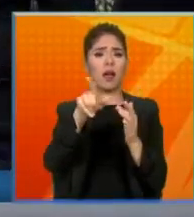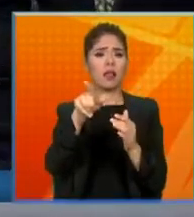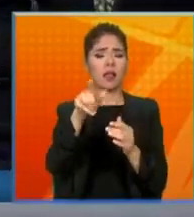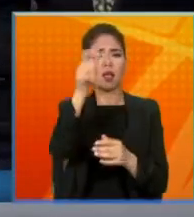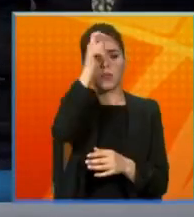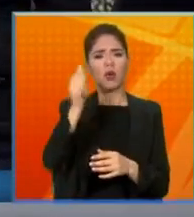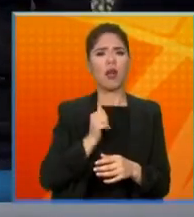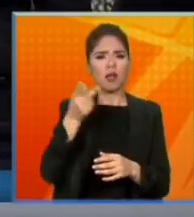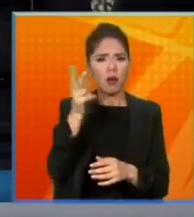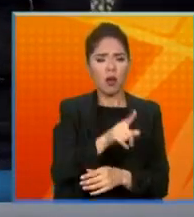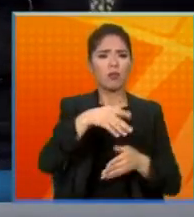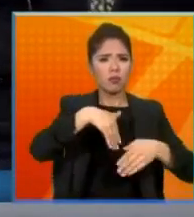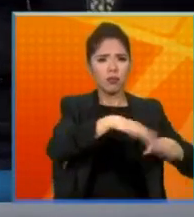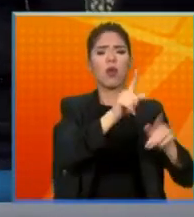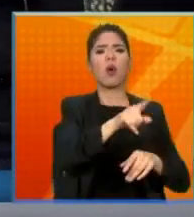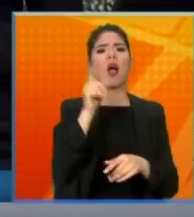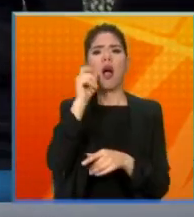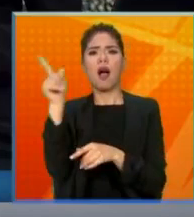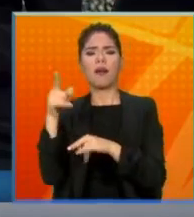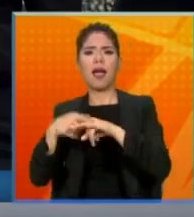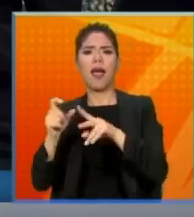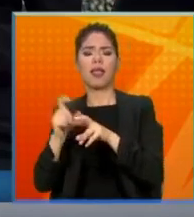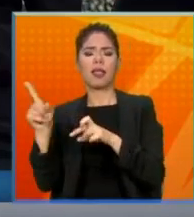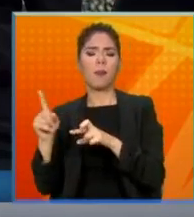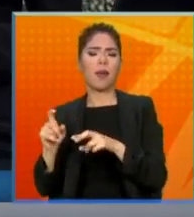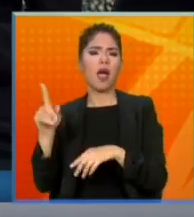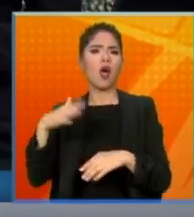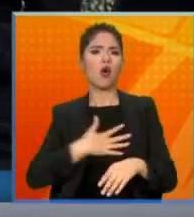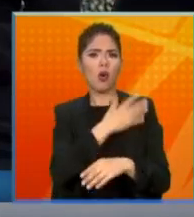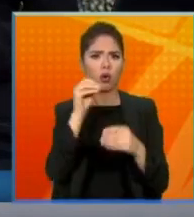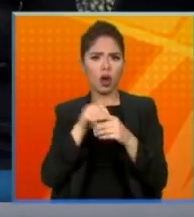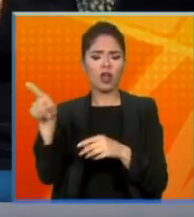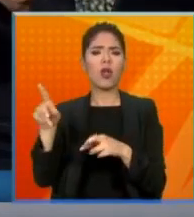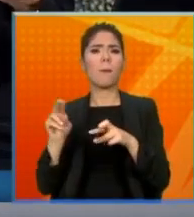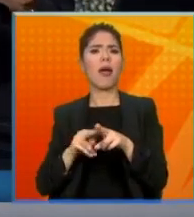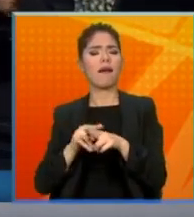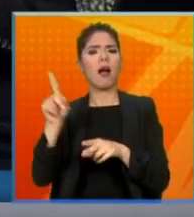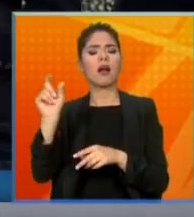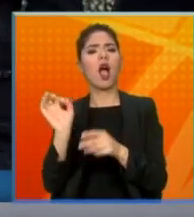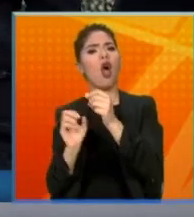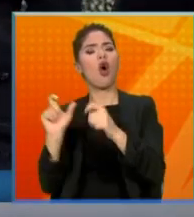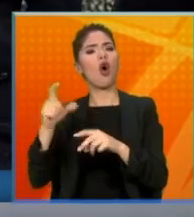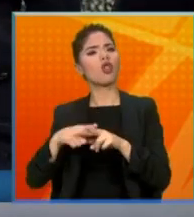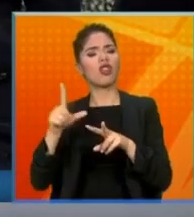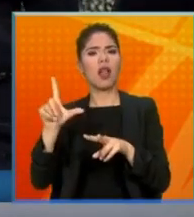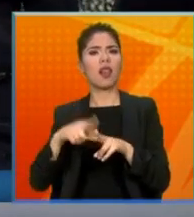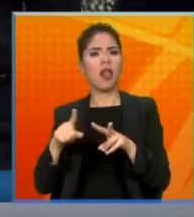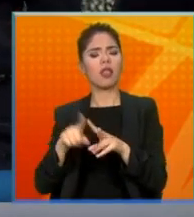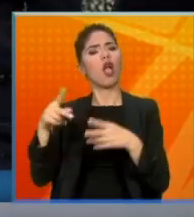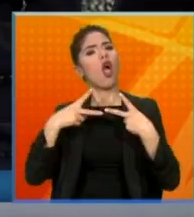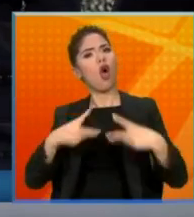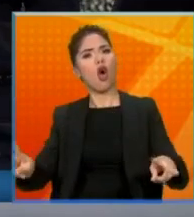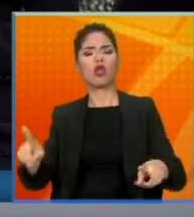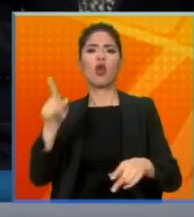Gaziantep şehidini uğurlarken Ankara'daki HDP kongresinden PKK elebaşı Öcalan'a özgürlük sloganları yükseldi. Teröristler